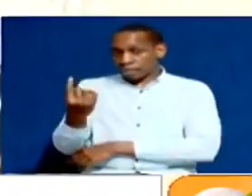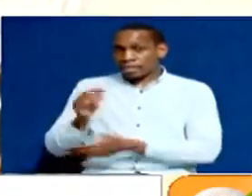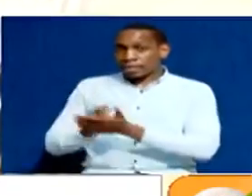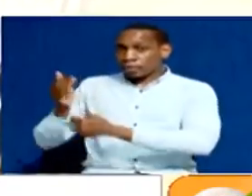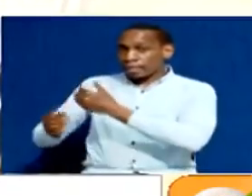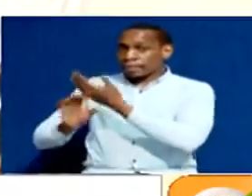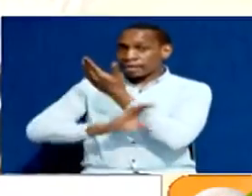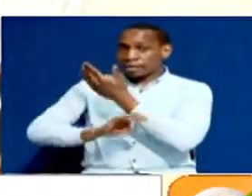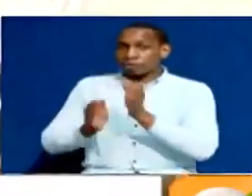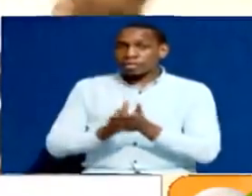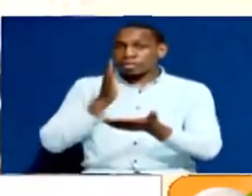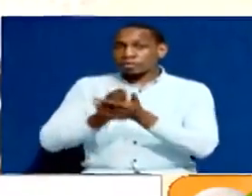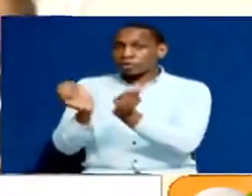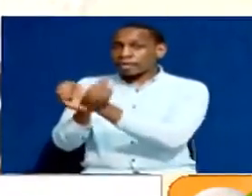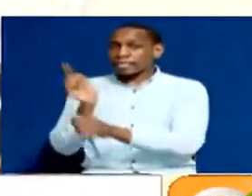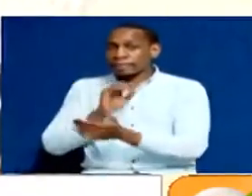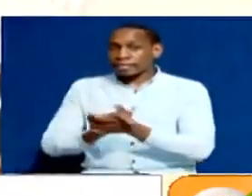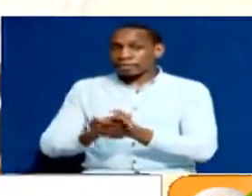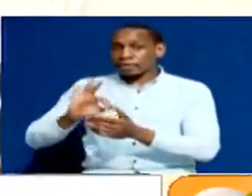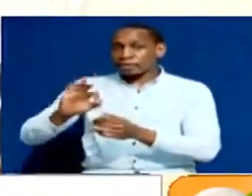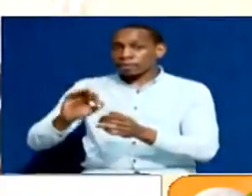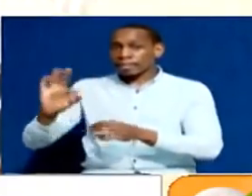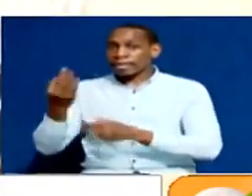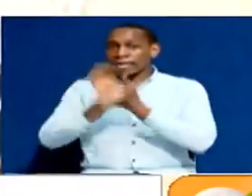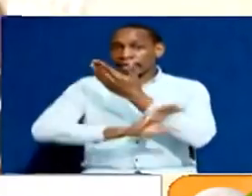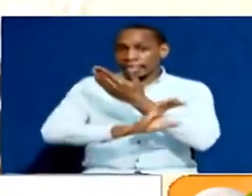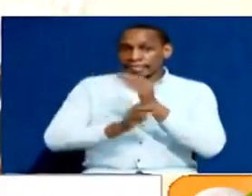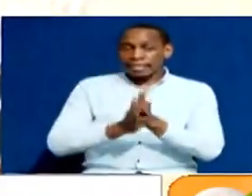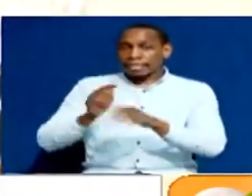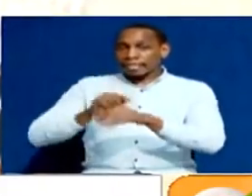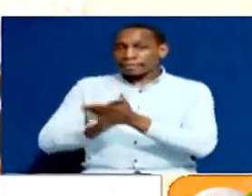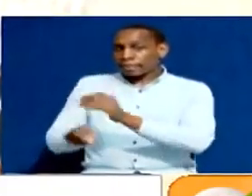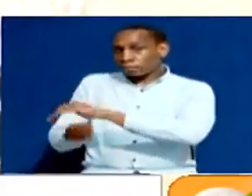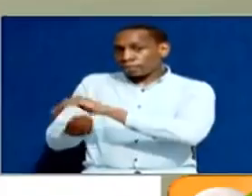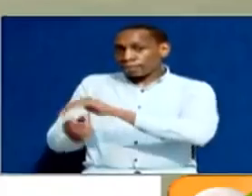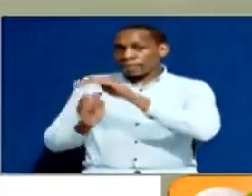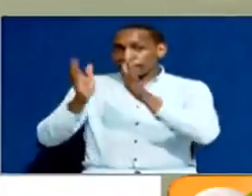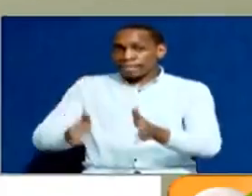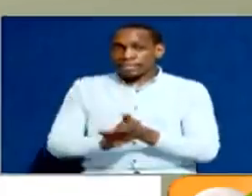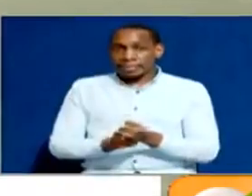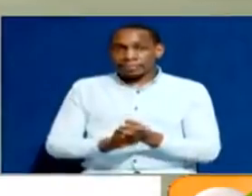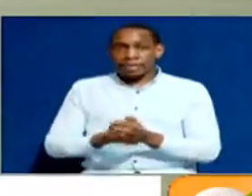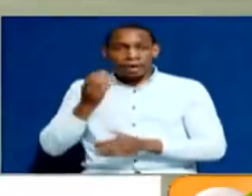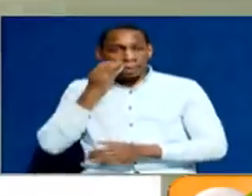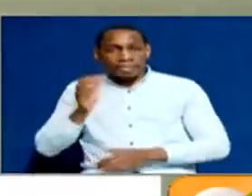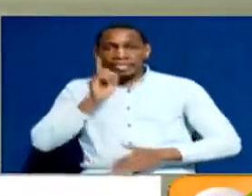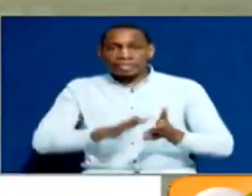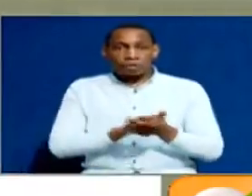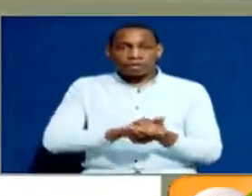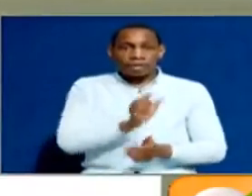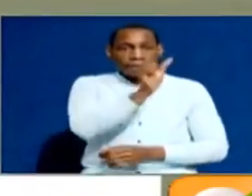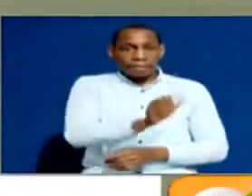a neighboring country had actually been arrested in a third country while he was bribing a minister. Waziri pia alisema kwamba